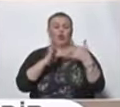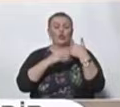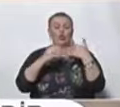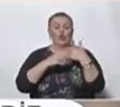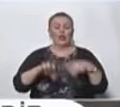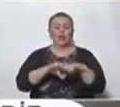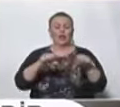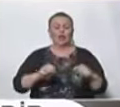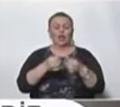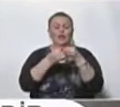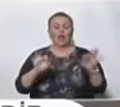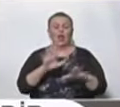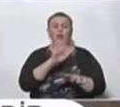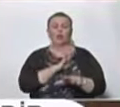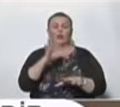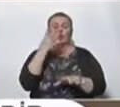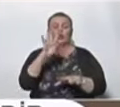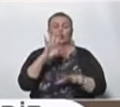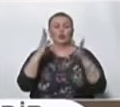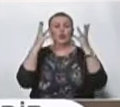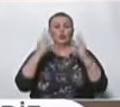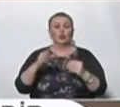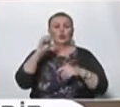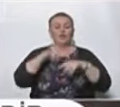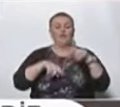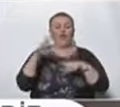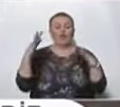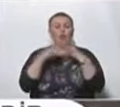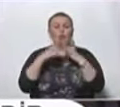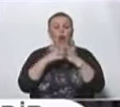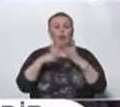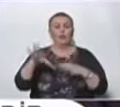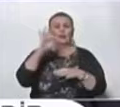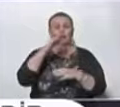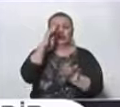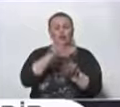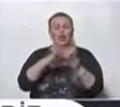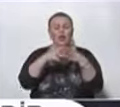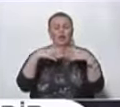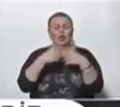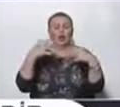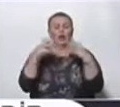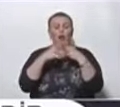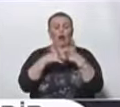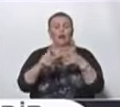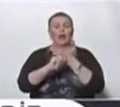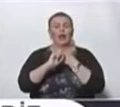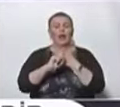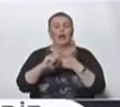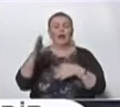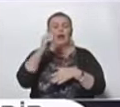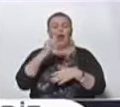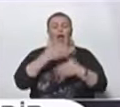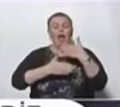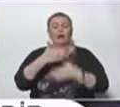Torpaqlarımızın işğaldan azad edildiyi 44 günlük vətən müharibəsindən sonra şəhid ailəsi üzvləri müharibə ilə əlaqədar əlilliyi olan